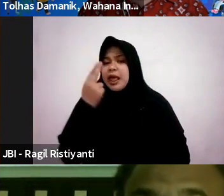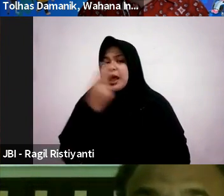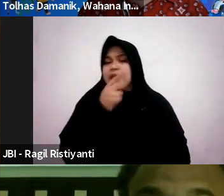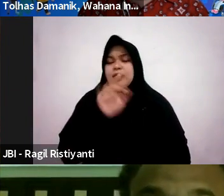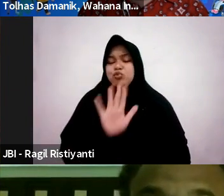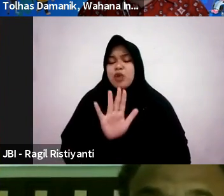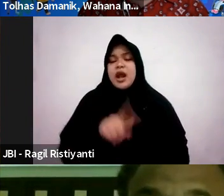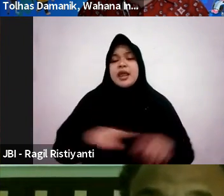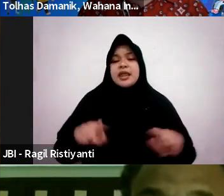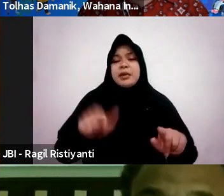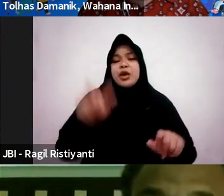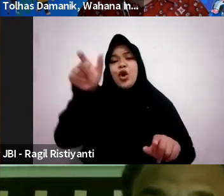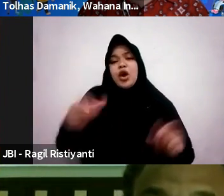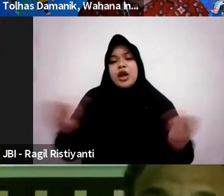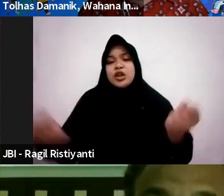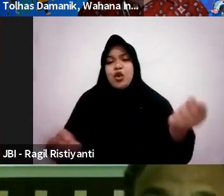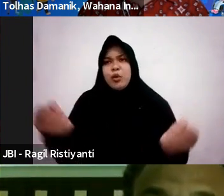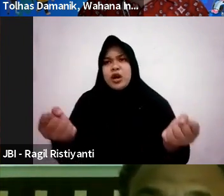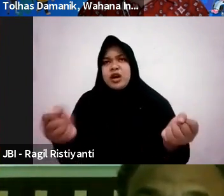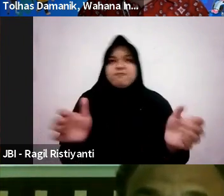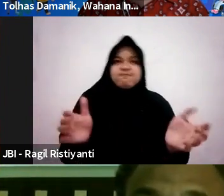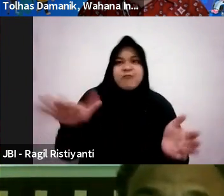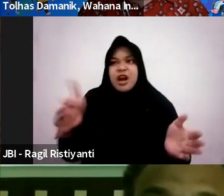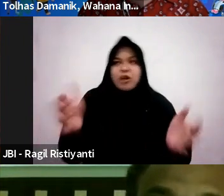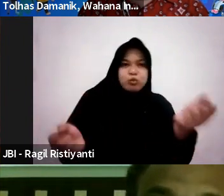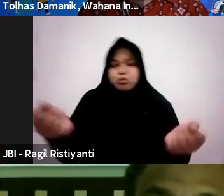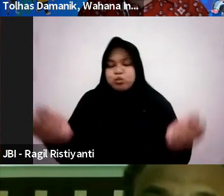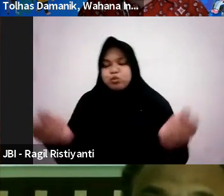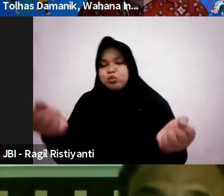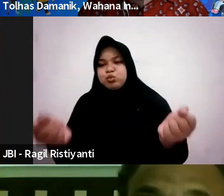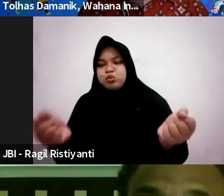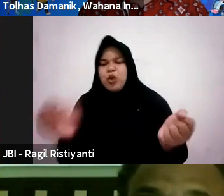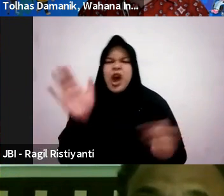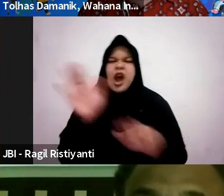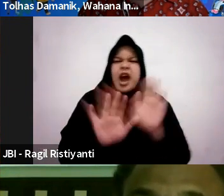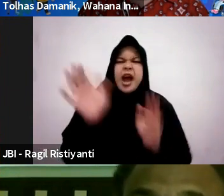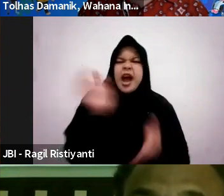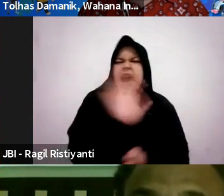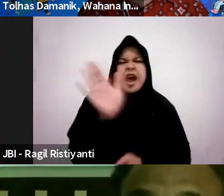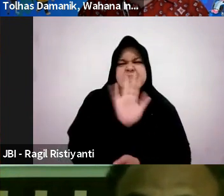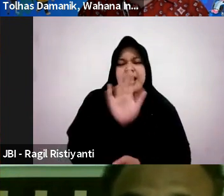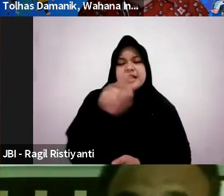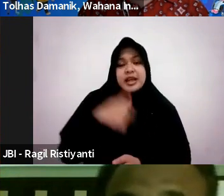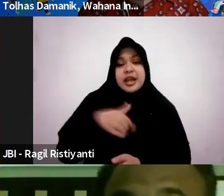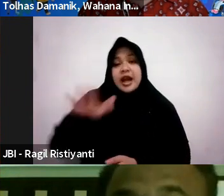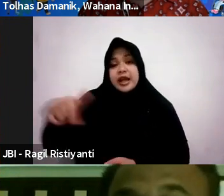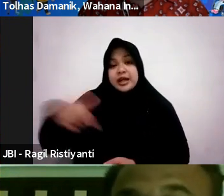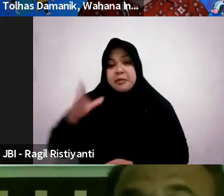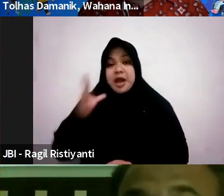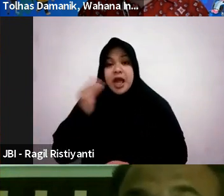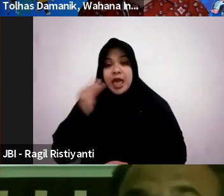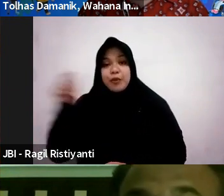juga karena orang yang nyupir itu sembrono itu jadi perspektifnya itu supaya semua anak ini mengalami ini loh kalau jadi